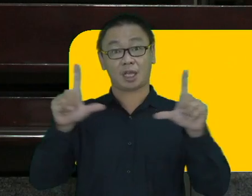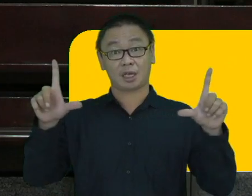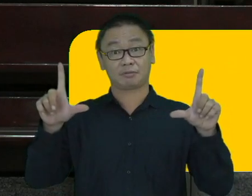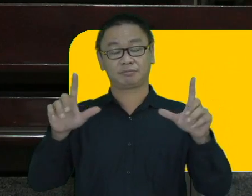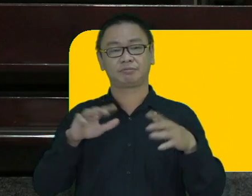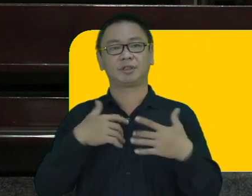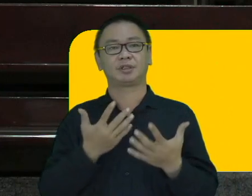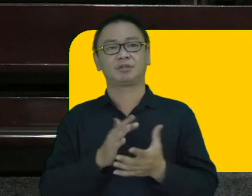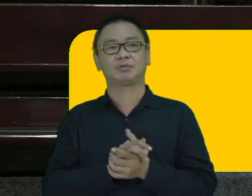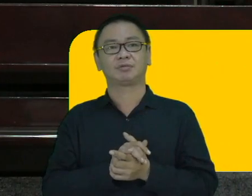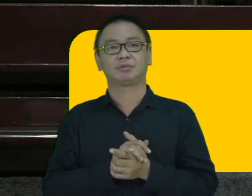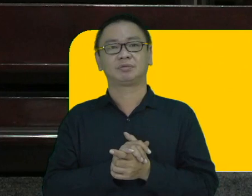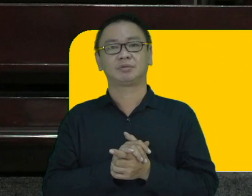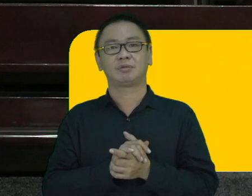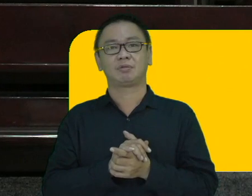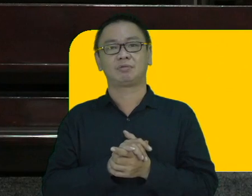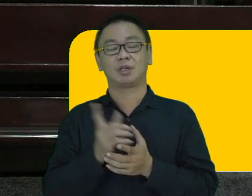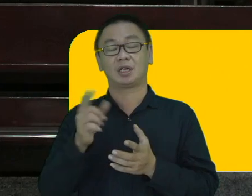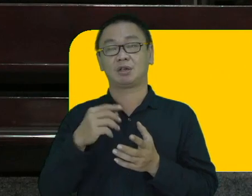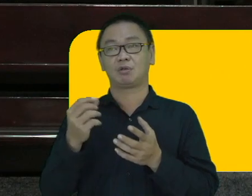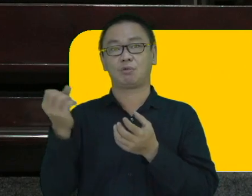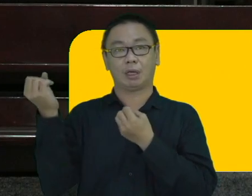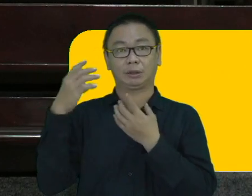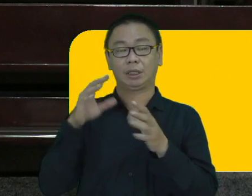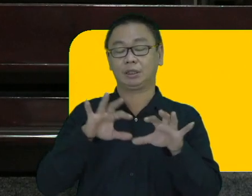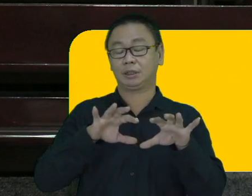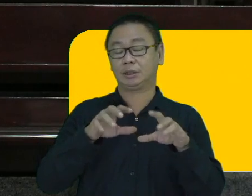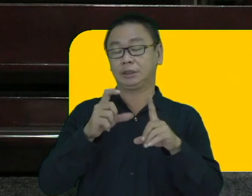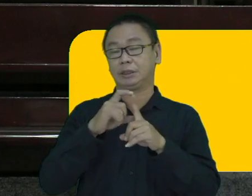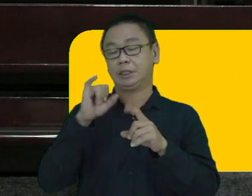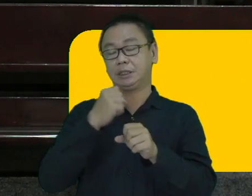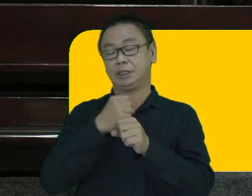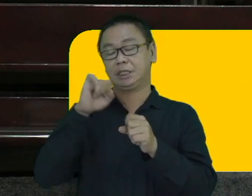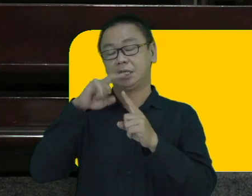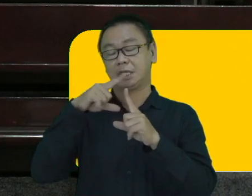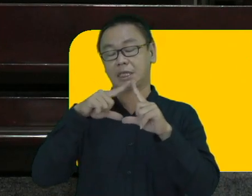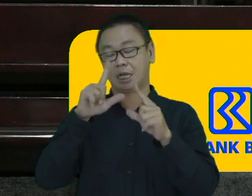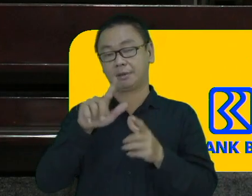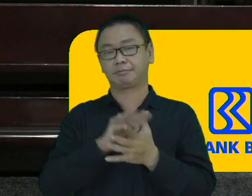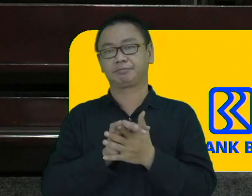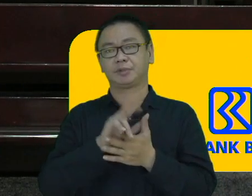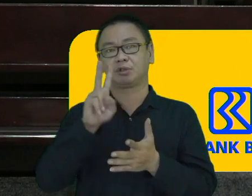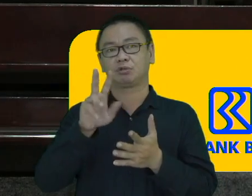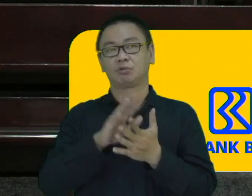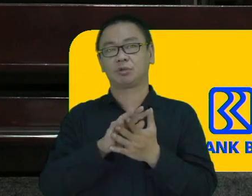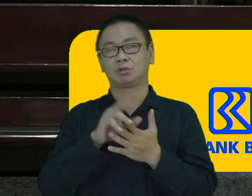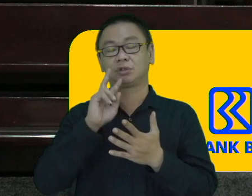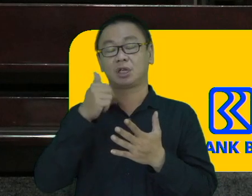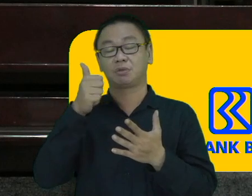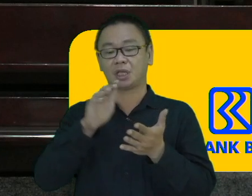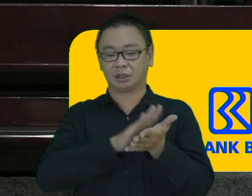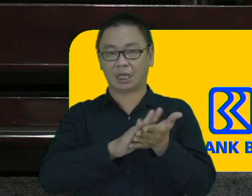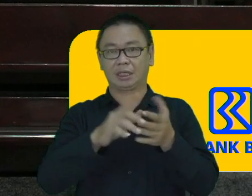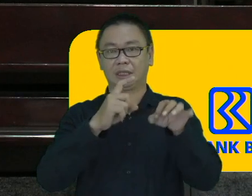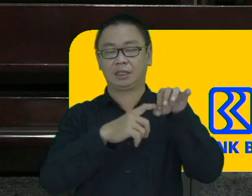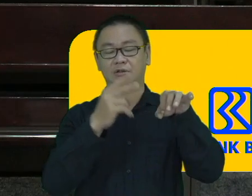maupun dari warta digital. Yang kedua, saudara bisa scan QRIS menggunakan